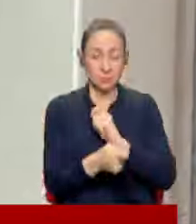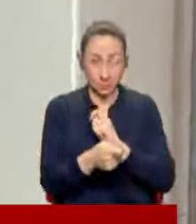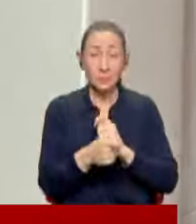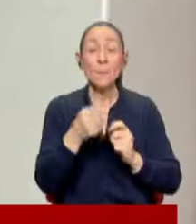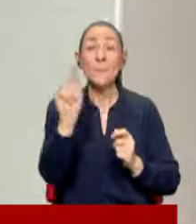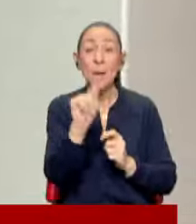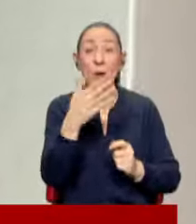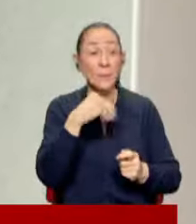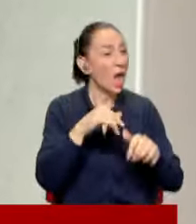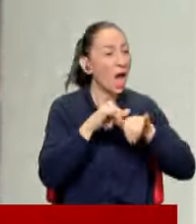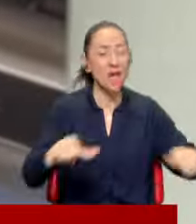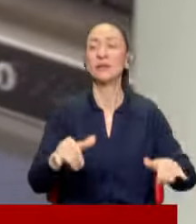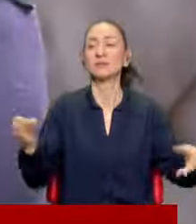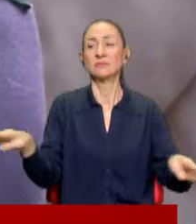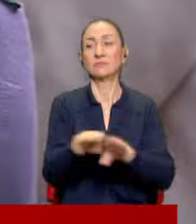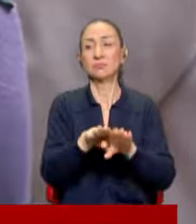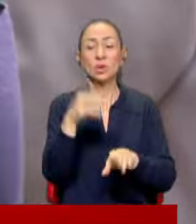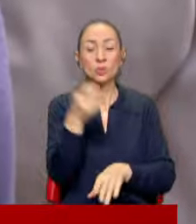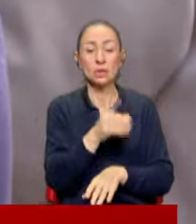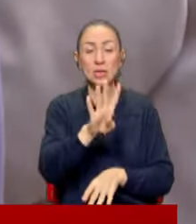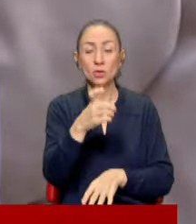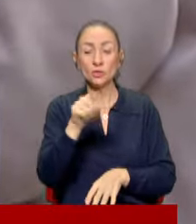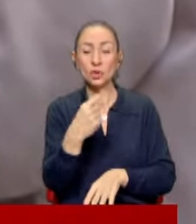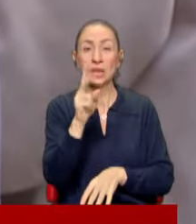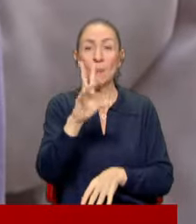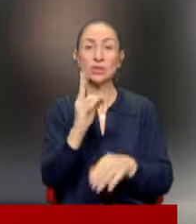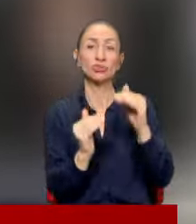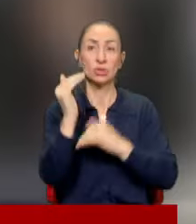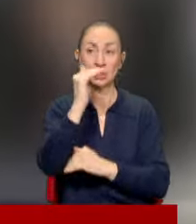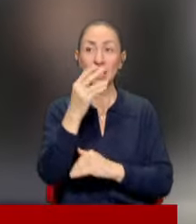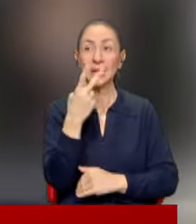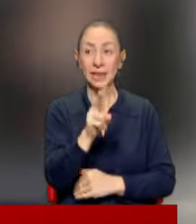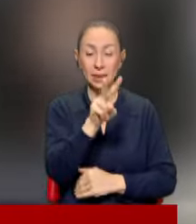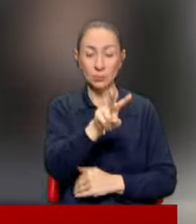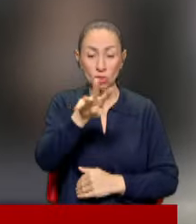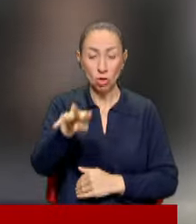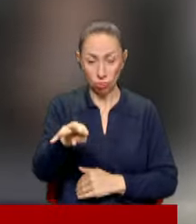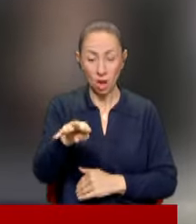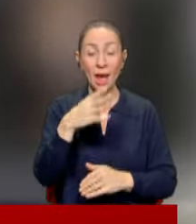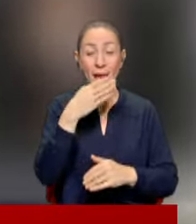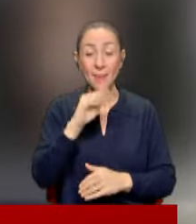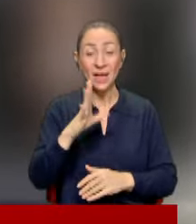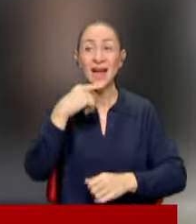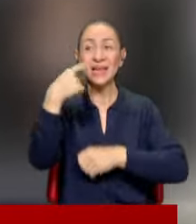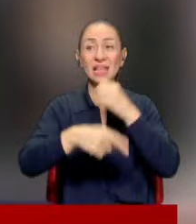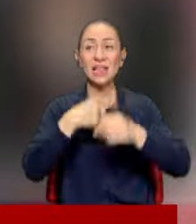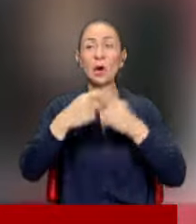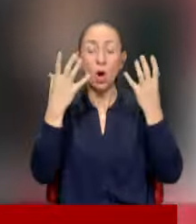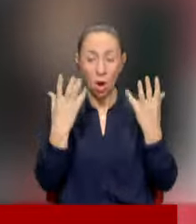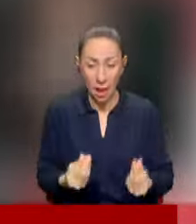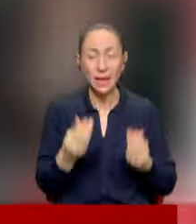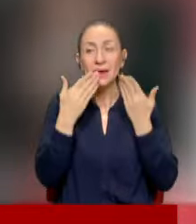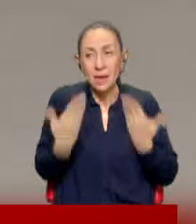Memur emeklisine verilenle eşitlendi. %49,25'e çıktı. 2024'ü emekliler yılı